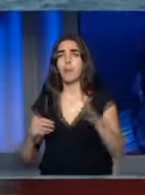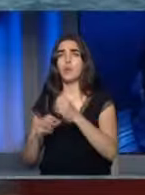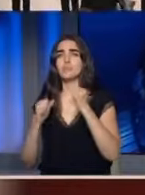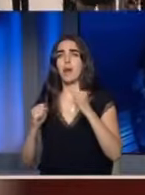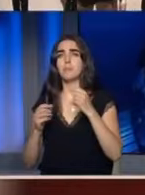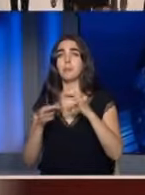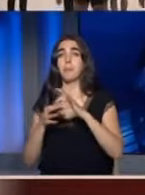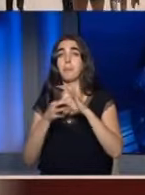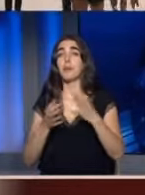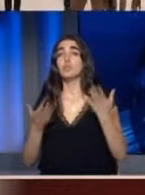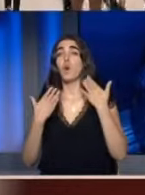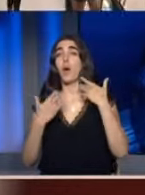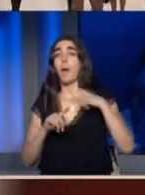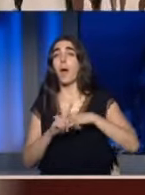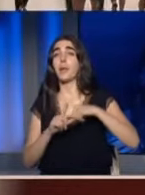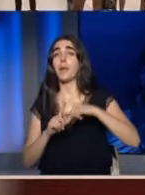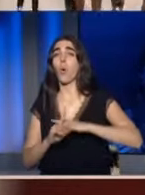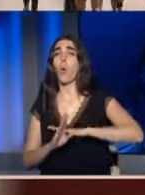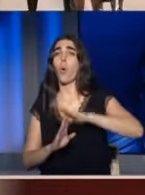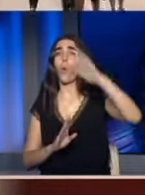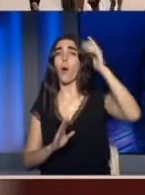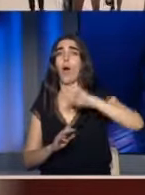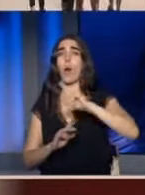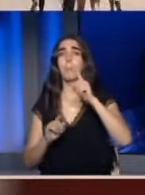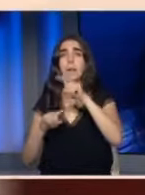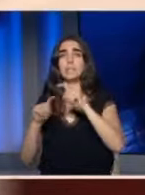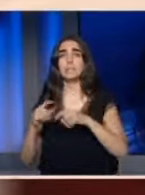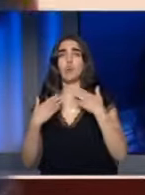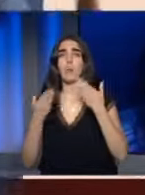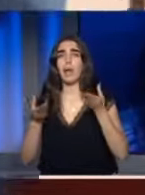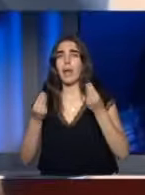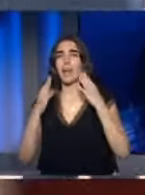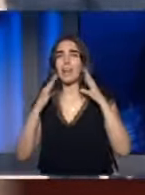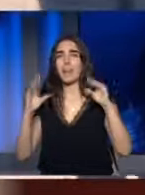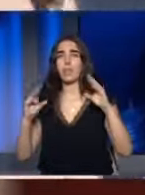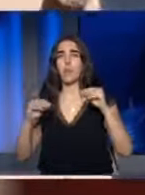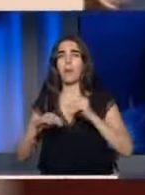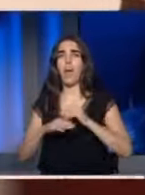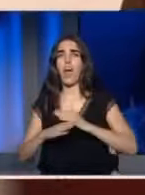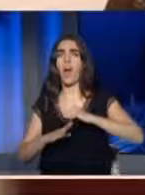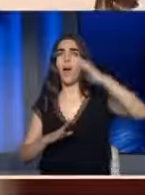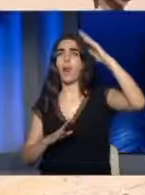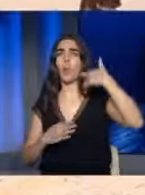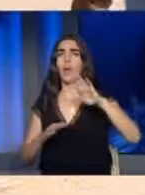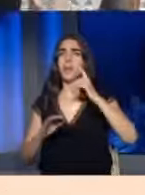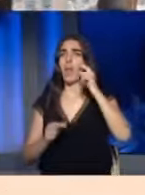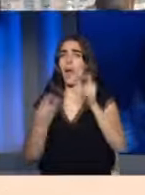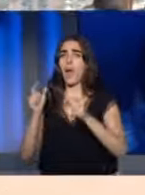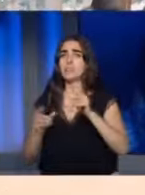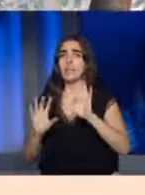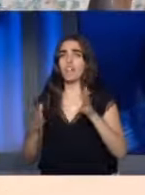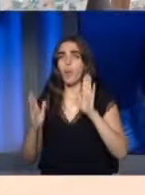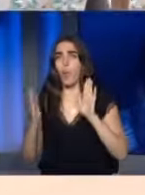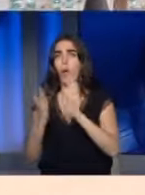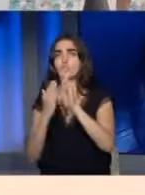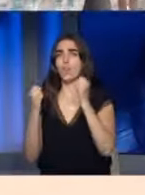معيشيا وامنيا حتى تجتاح كتل هوائيه حاره معطوفه على ارتفاع بنسبه الرطوبه